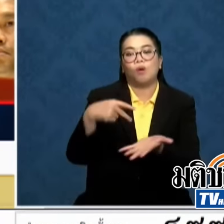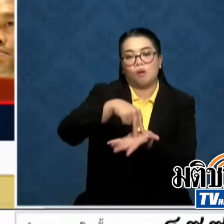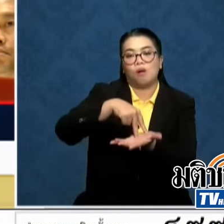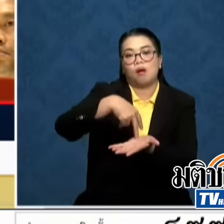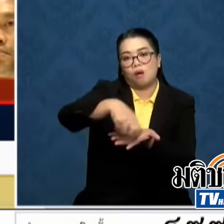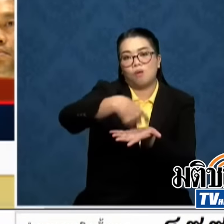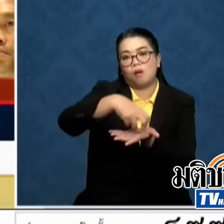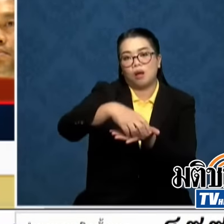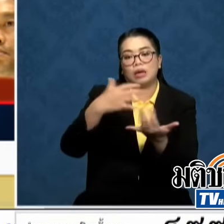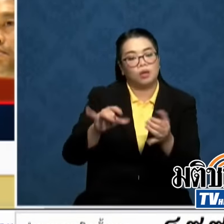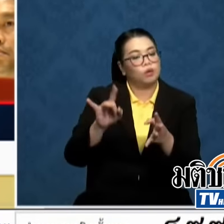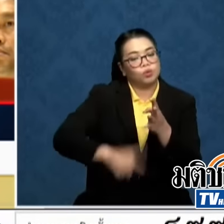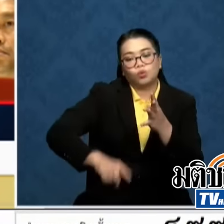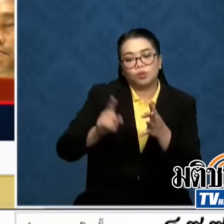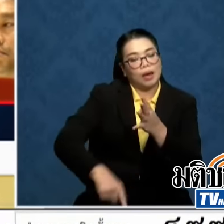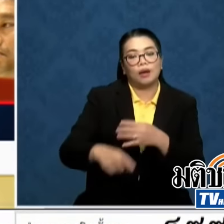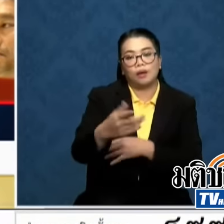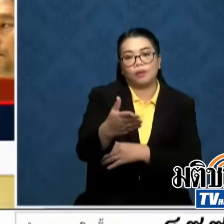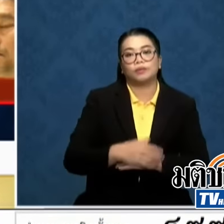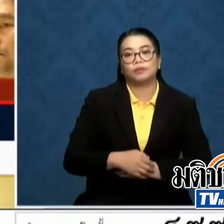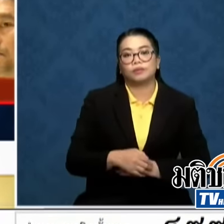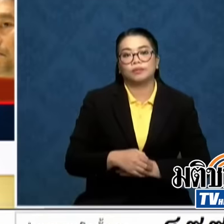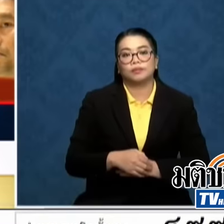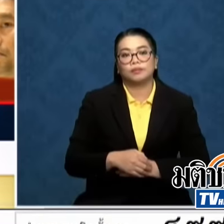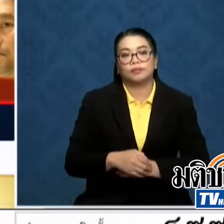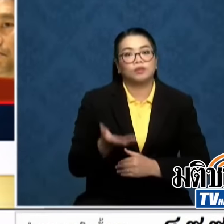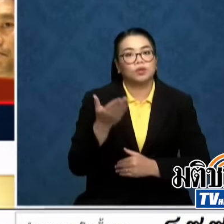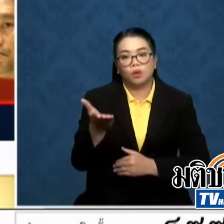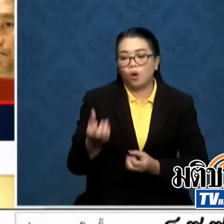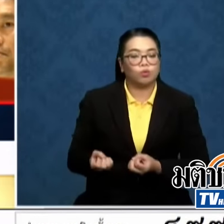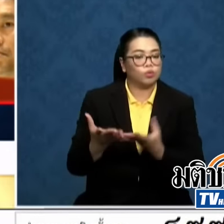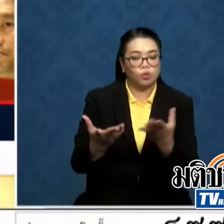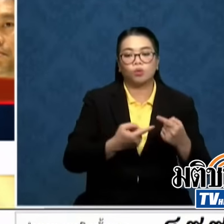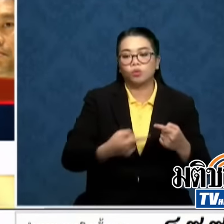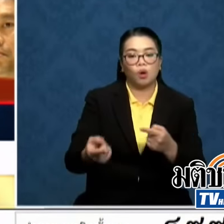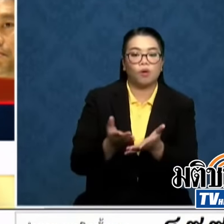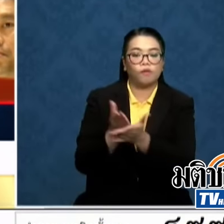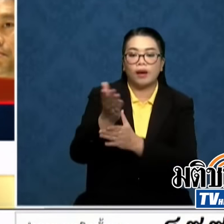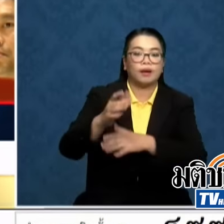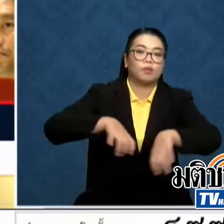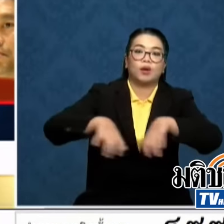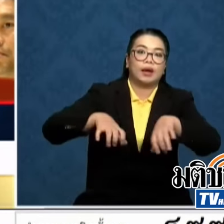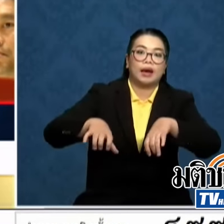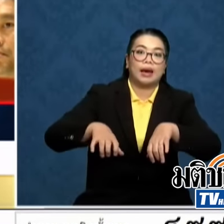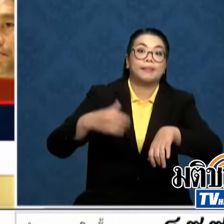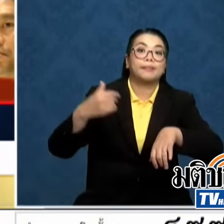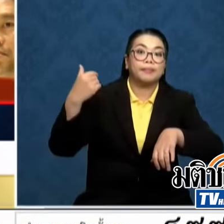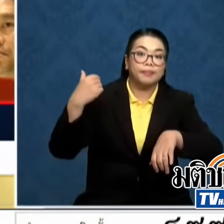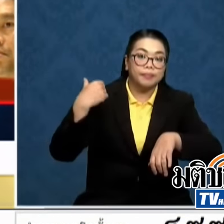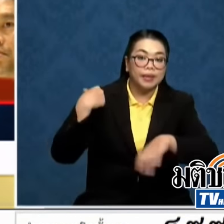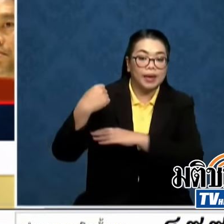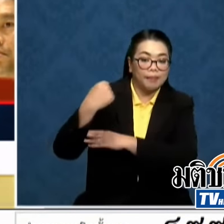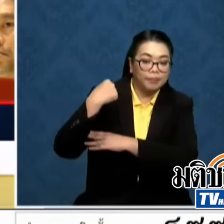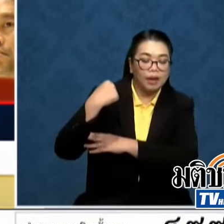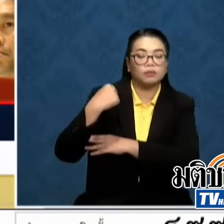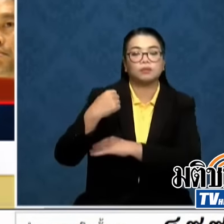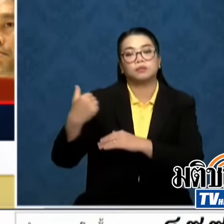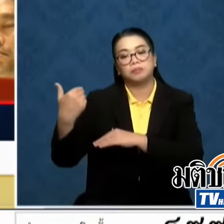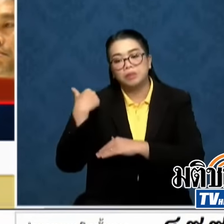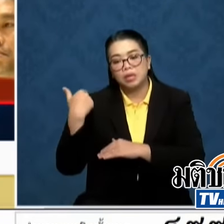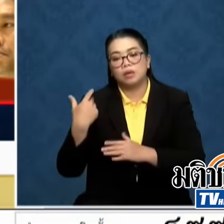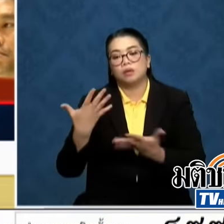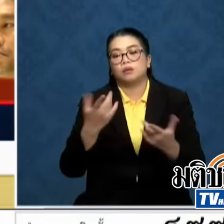สุดทางของฝ่ายนิติบัญญัติที่พึงกระทำได้แล้วขอส่งต่อให้ฝ่ายบริหารที่มีสัพพะกำลัง